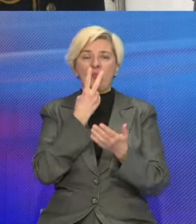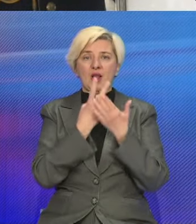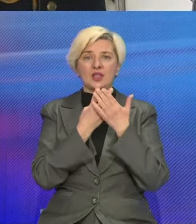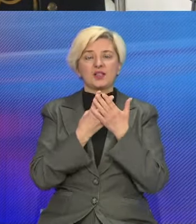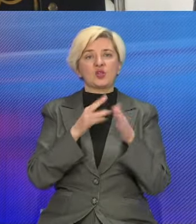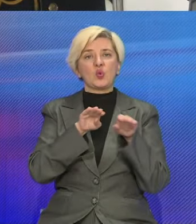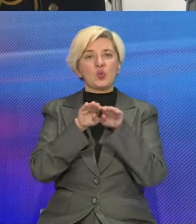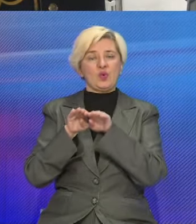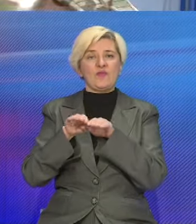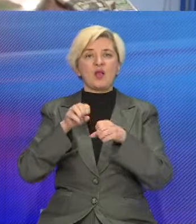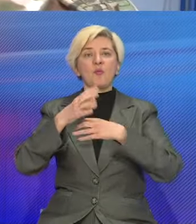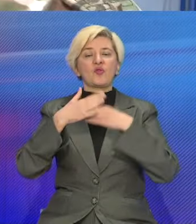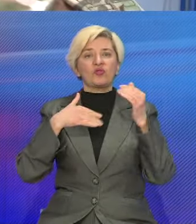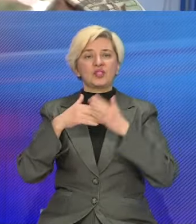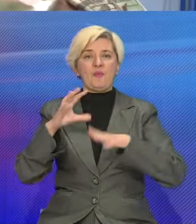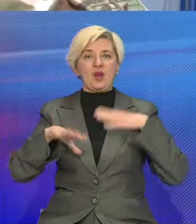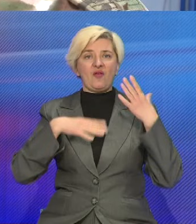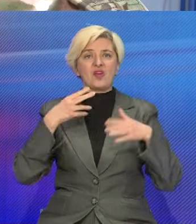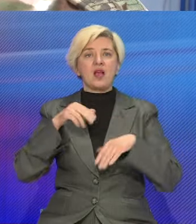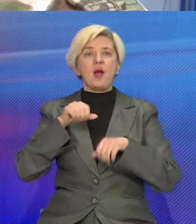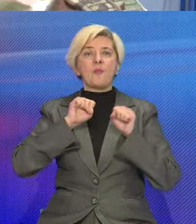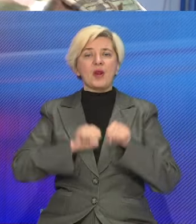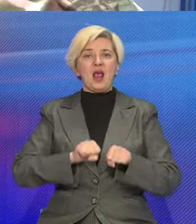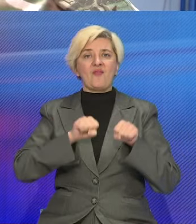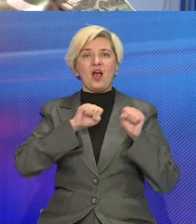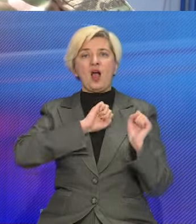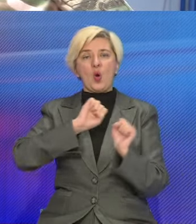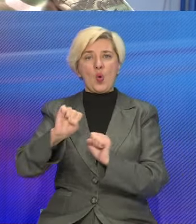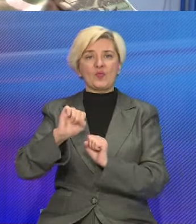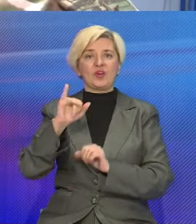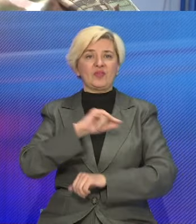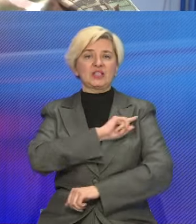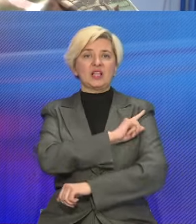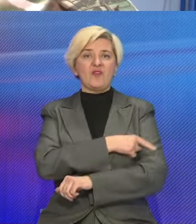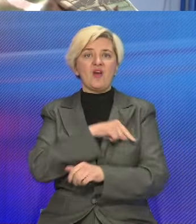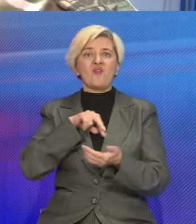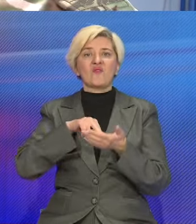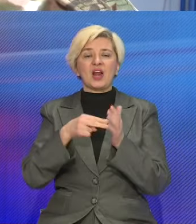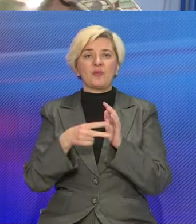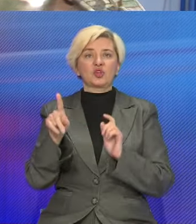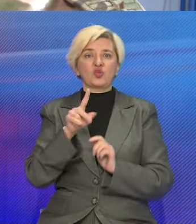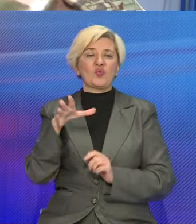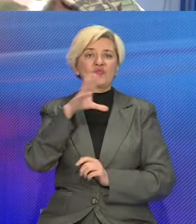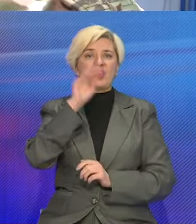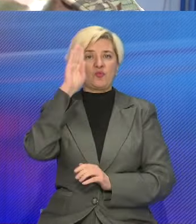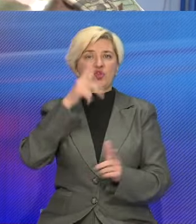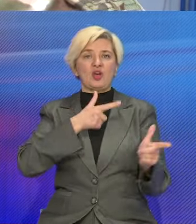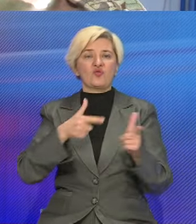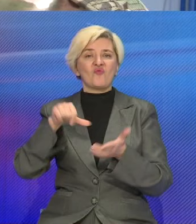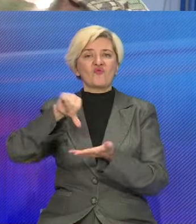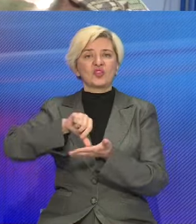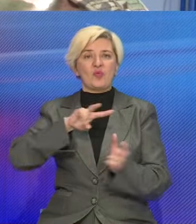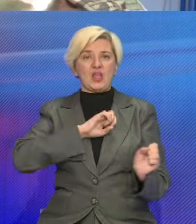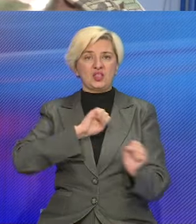оховників і силовиків. В рамках того, що все мужчини готові выступити на захисту країни, руководителі